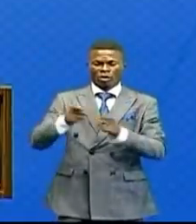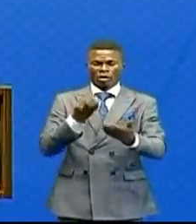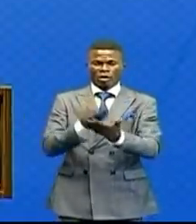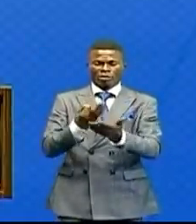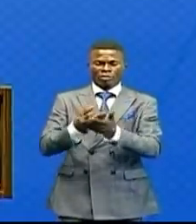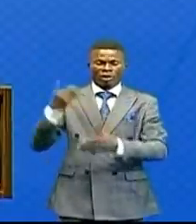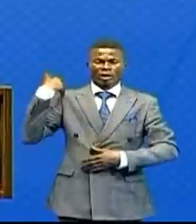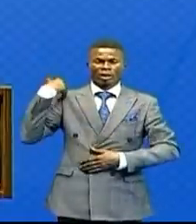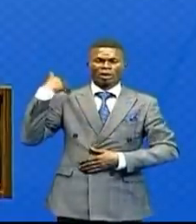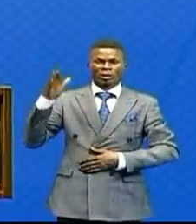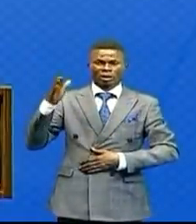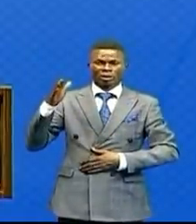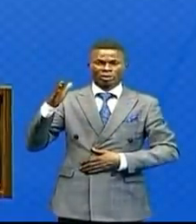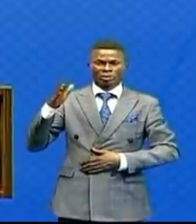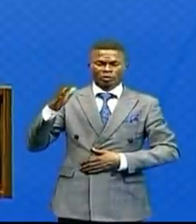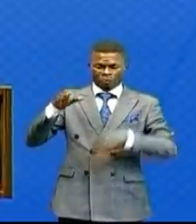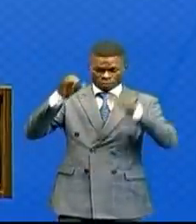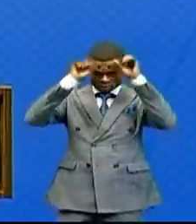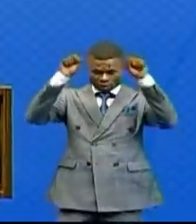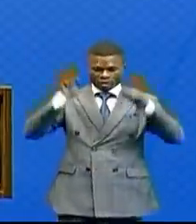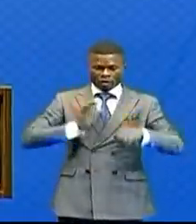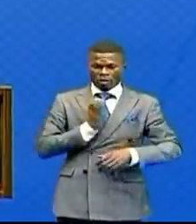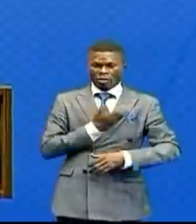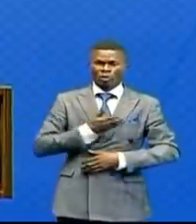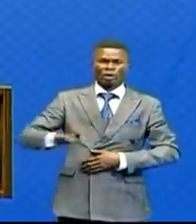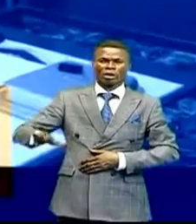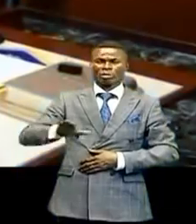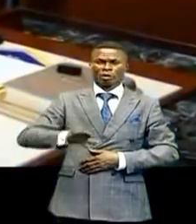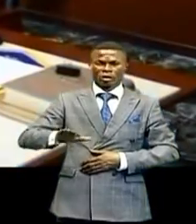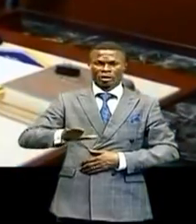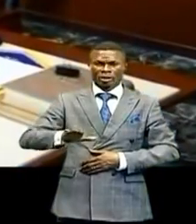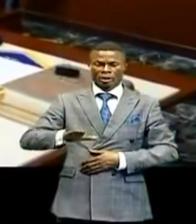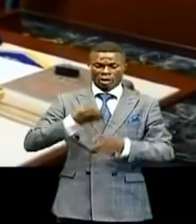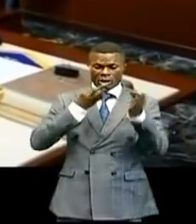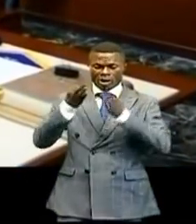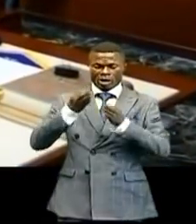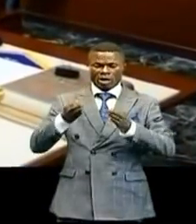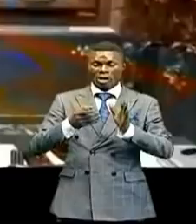finances publiques. Le président de la République a